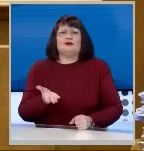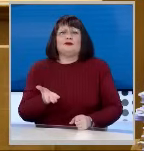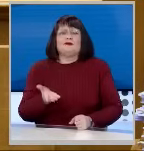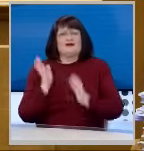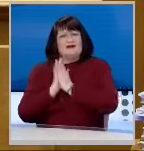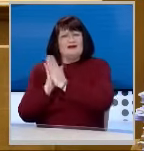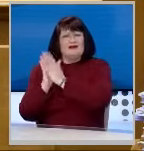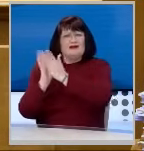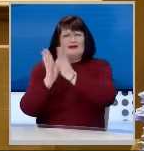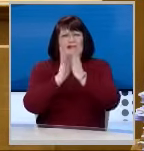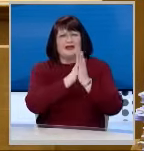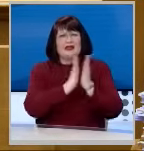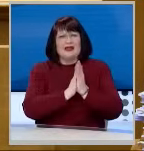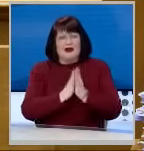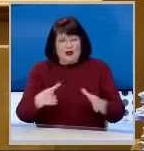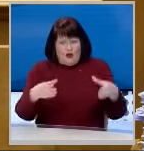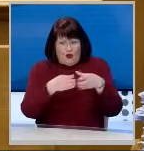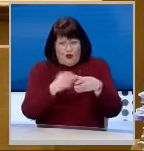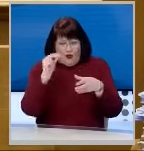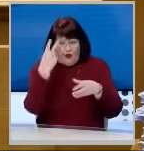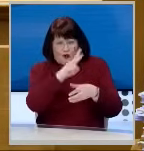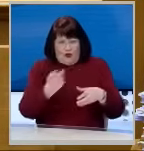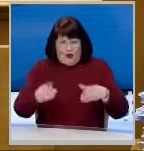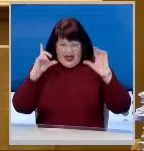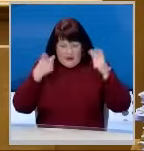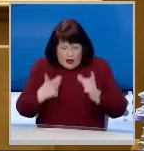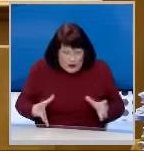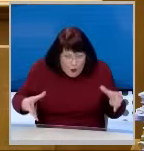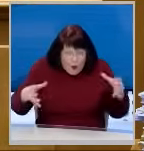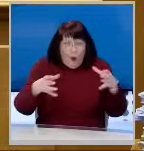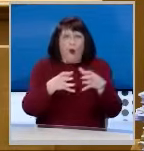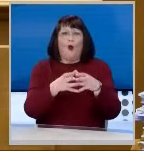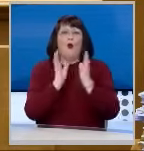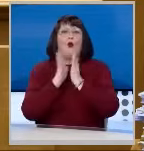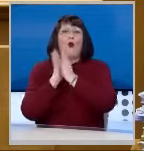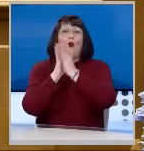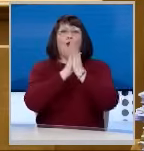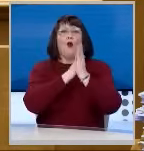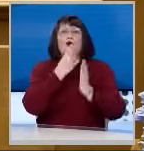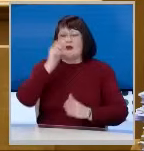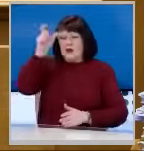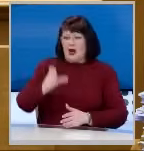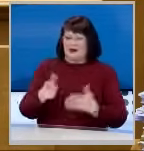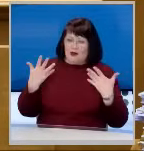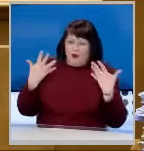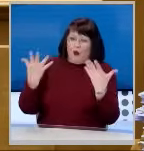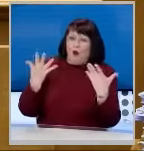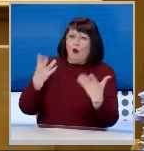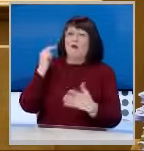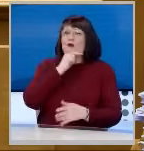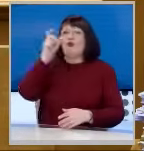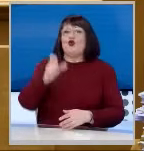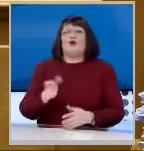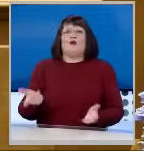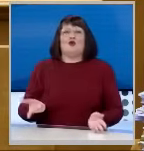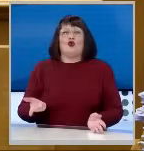χειροκροτήθηκε από την κοινοβουλευτική σας ομάδα σύσσωμη σαν πρωθυπουργός